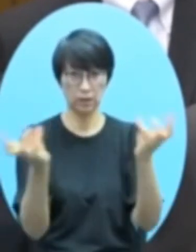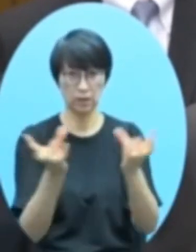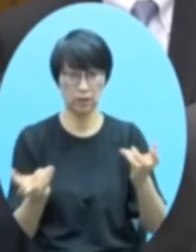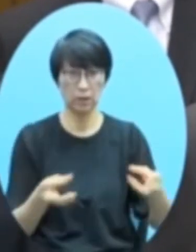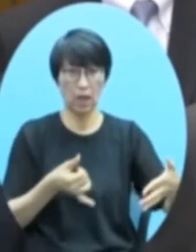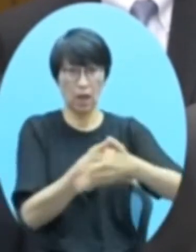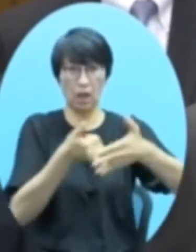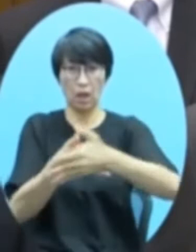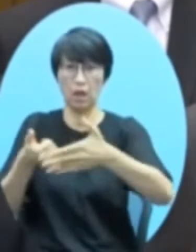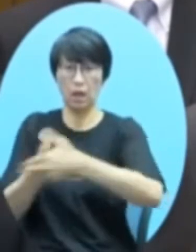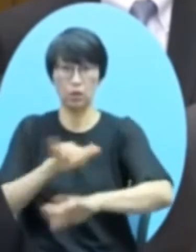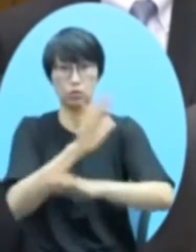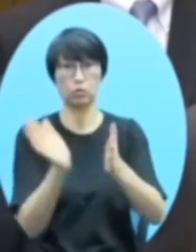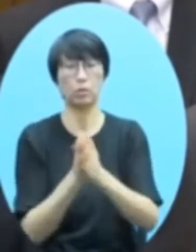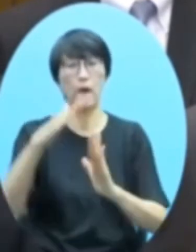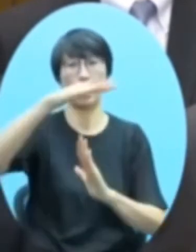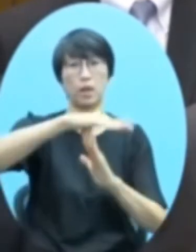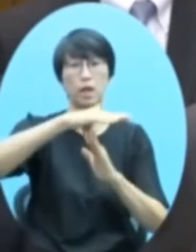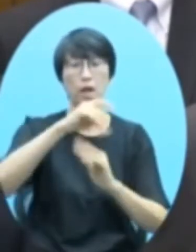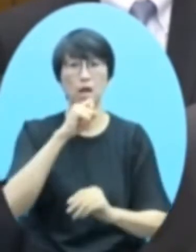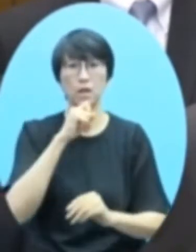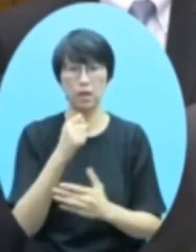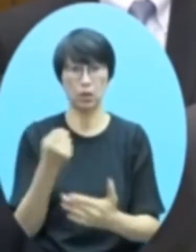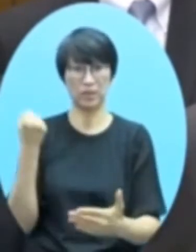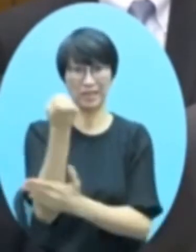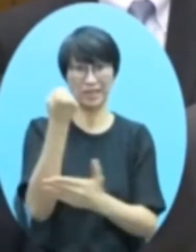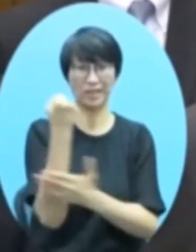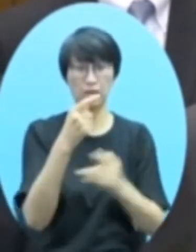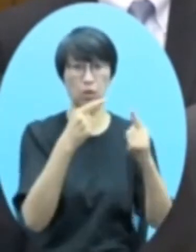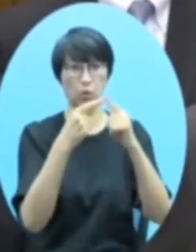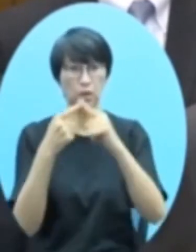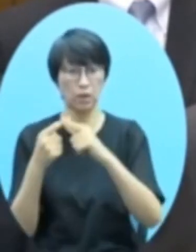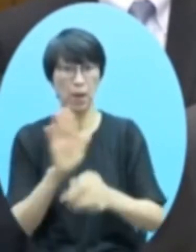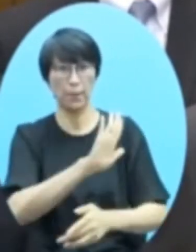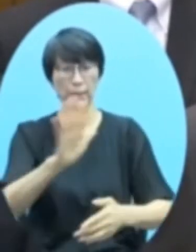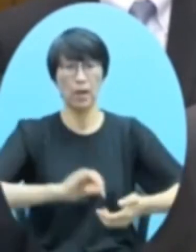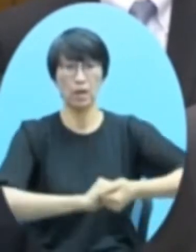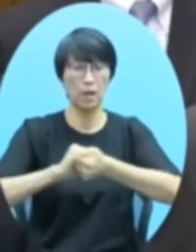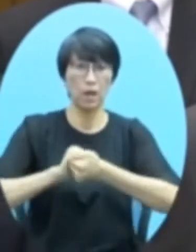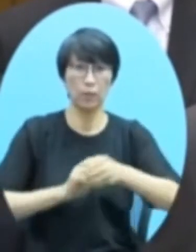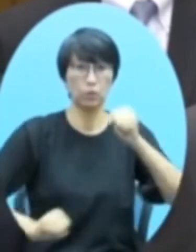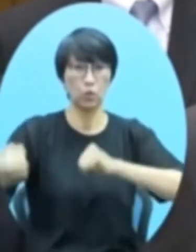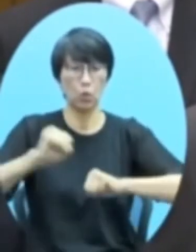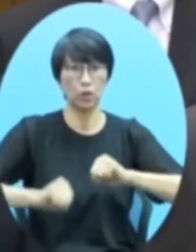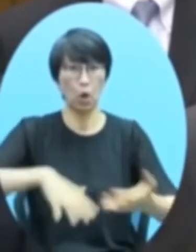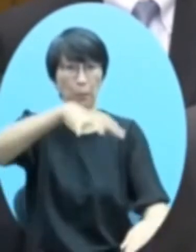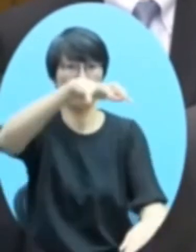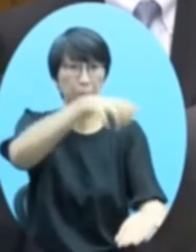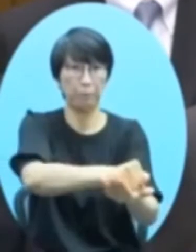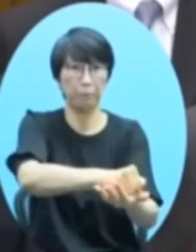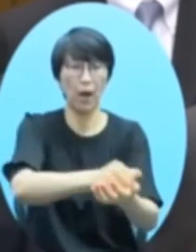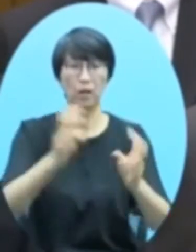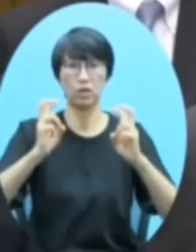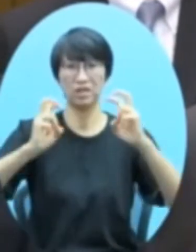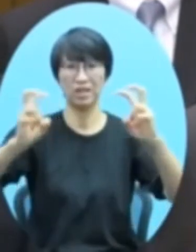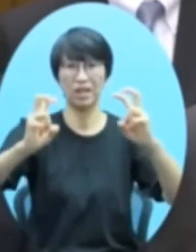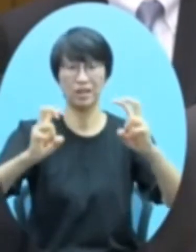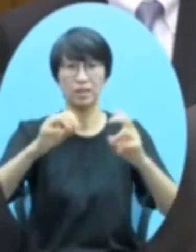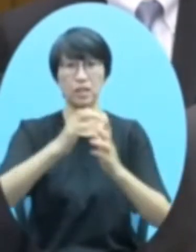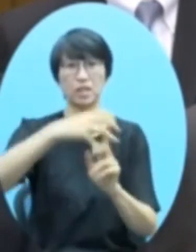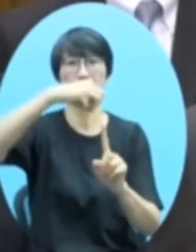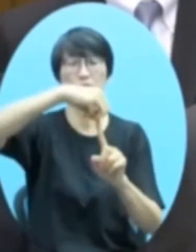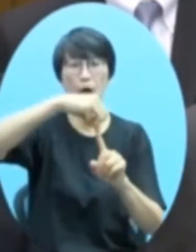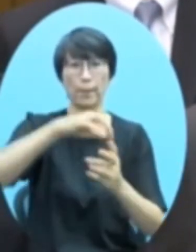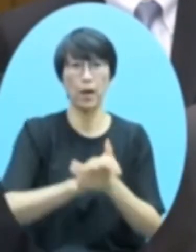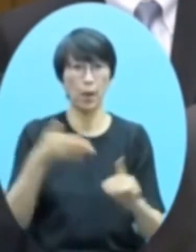了，亦都有些示威者是純粹不合作運動是霸佔了有些地鐵站的，目的是癱